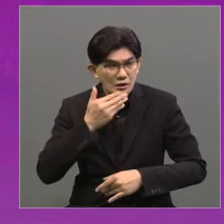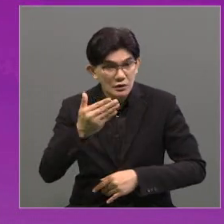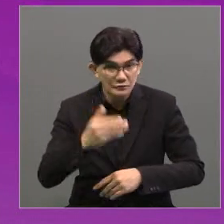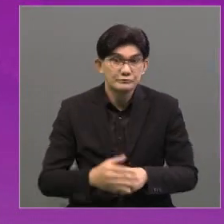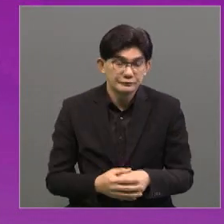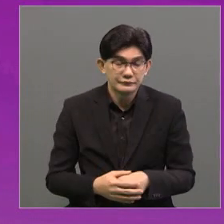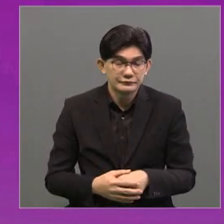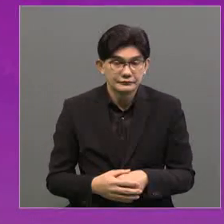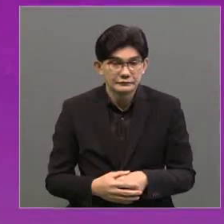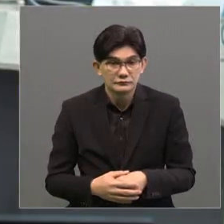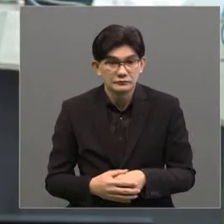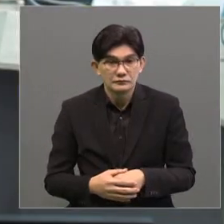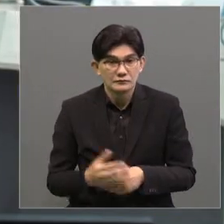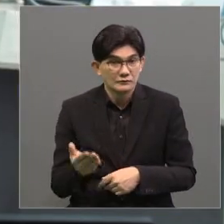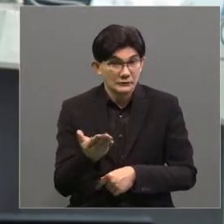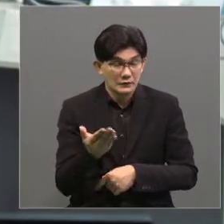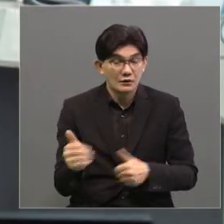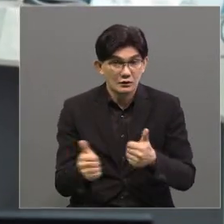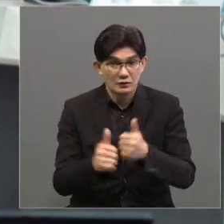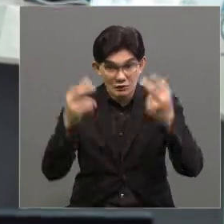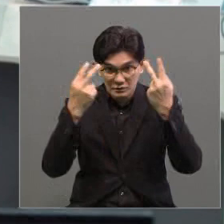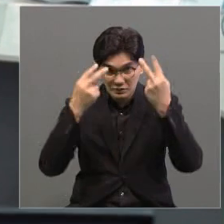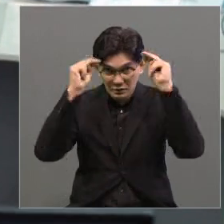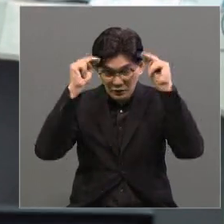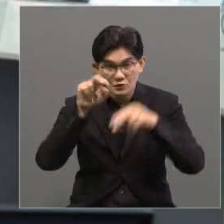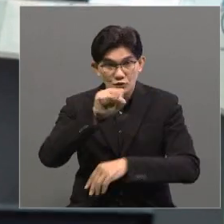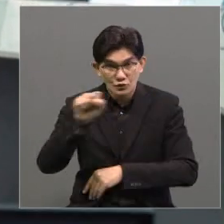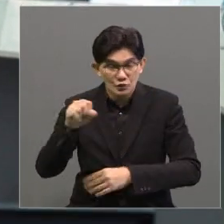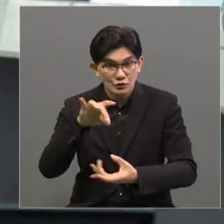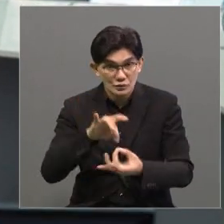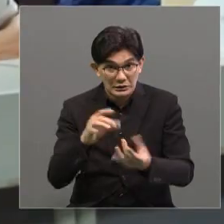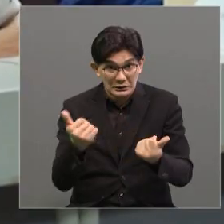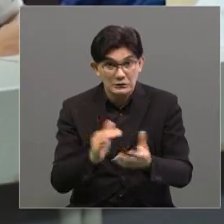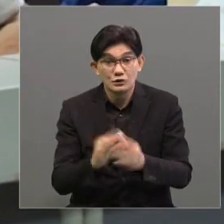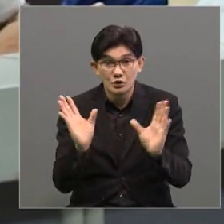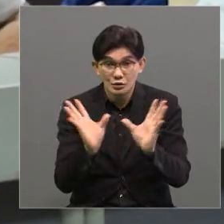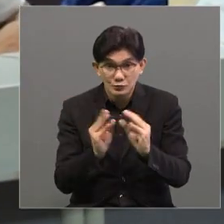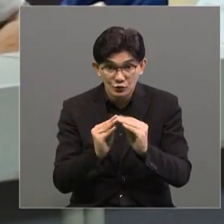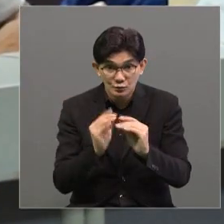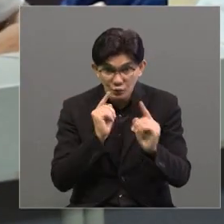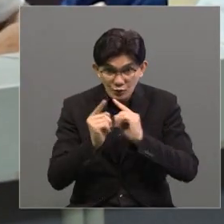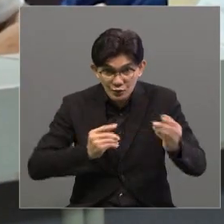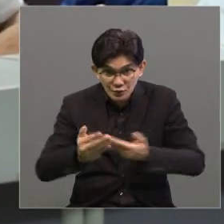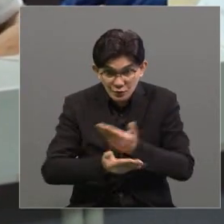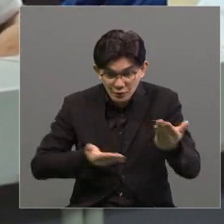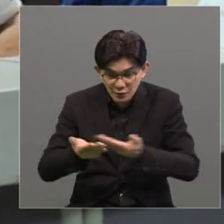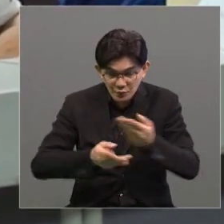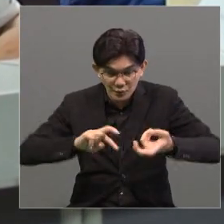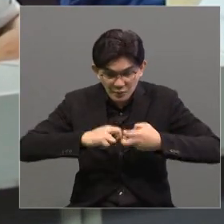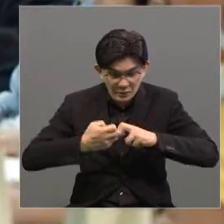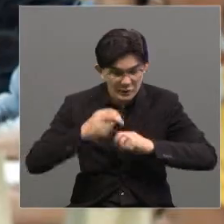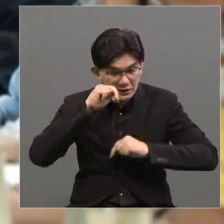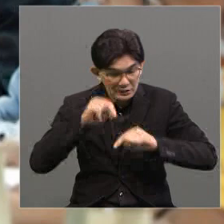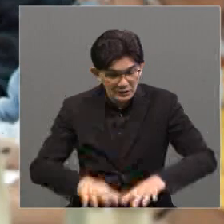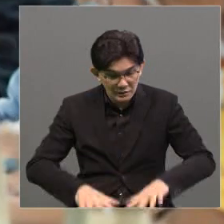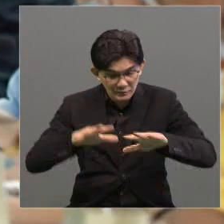รไปเลยครับคุณสมศักดิ์เทพสุทินรองนายกพร้อมด้วยส.ส.จังหวัดสุโขทัยก็มาประชุมหารือเรื่องปัญหาน้ำท่วมแล้วก็การบริห